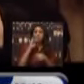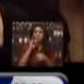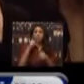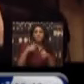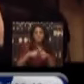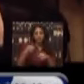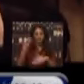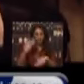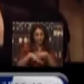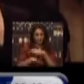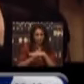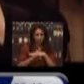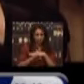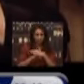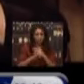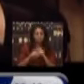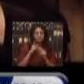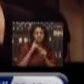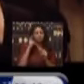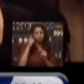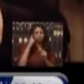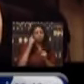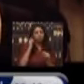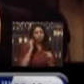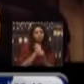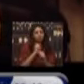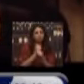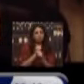وهل انا يعني